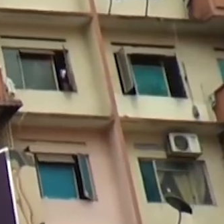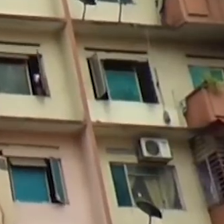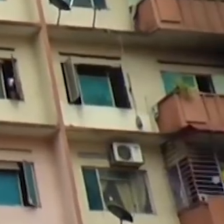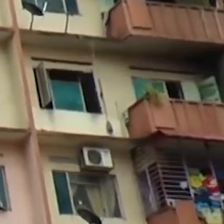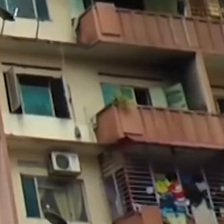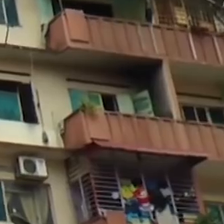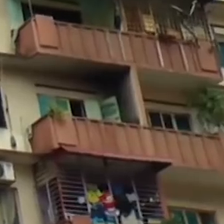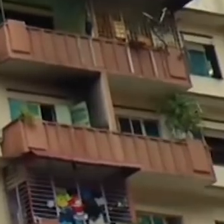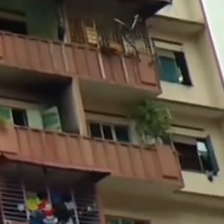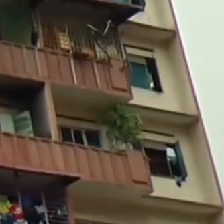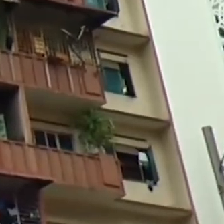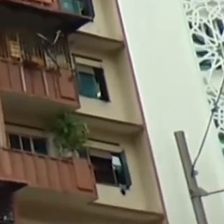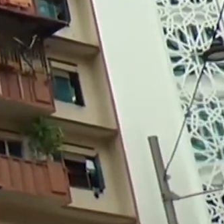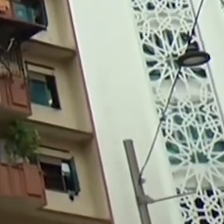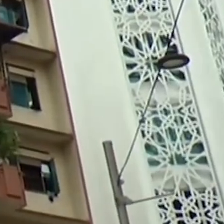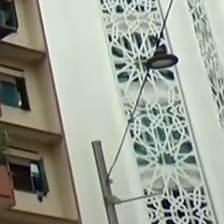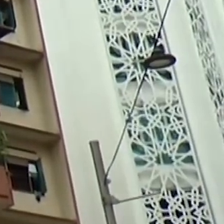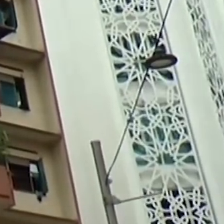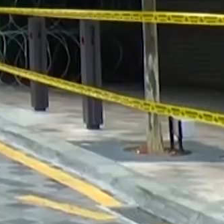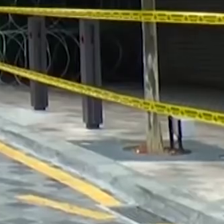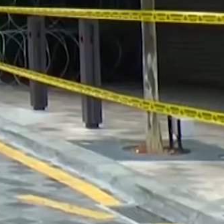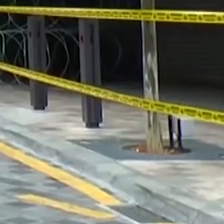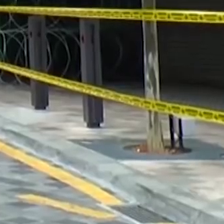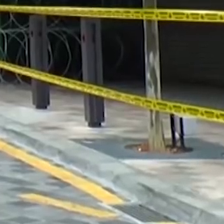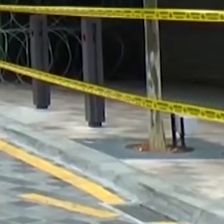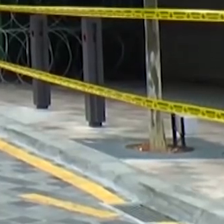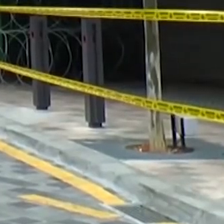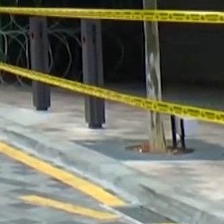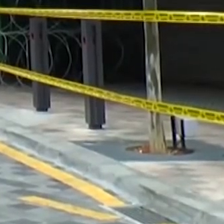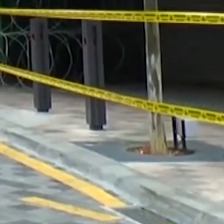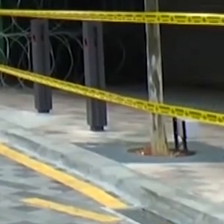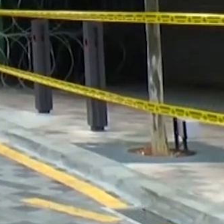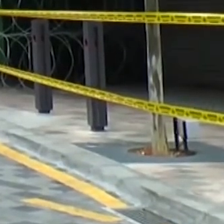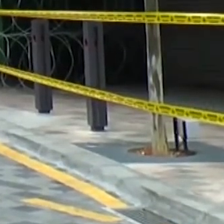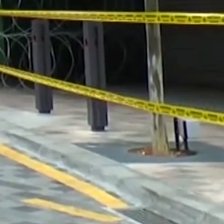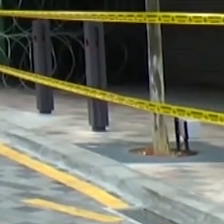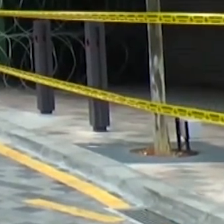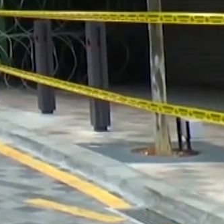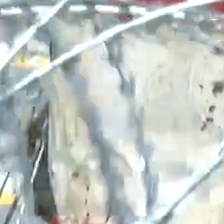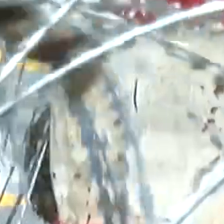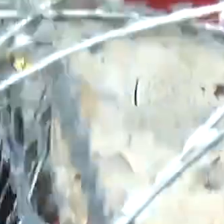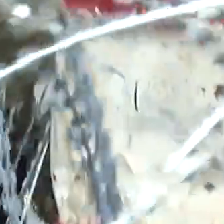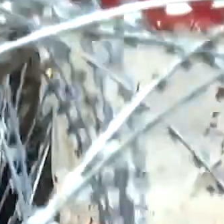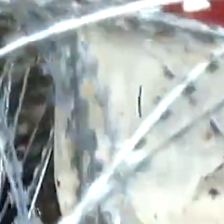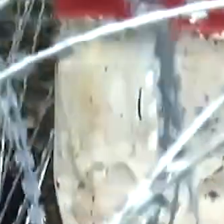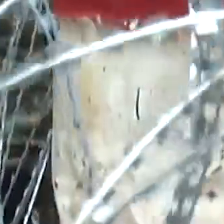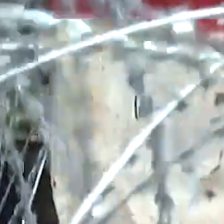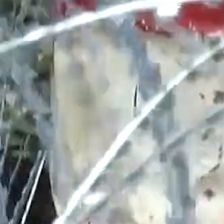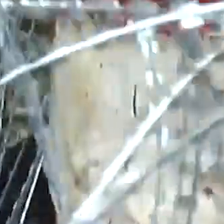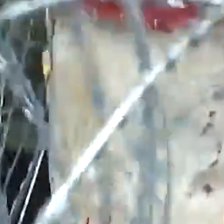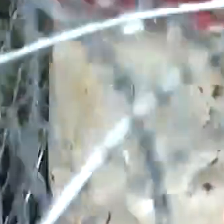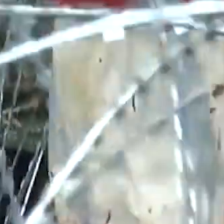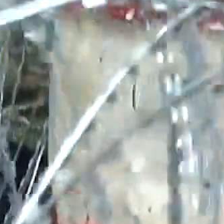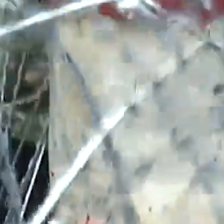bahawa tindakan tegas akan diambil kepada mereka, iaitu di bawah